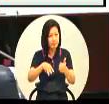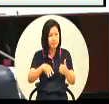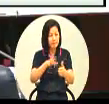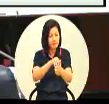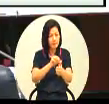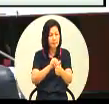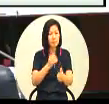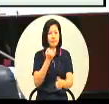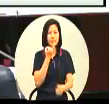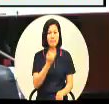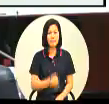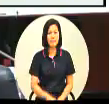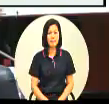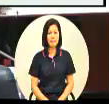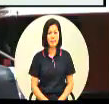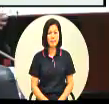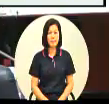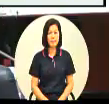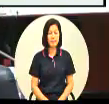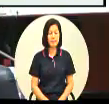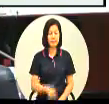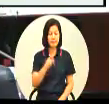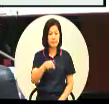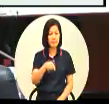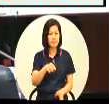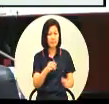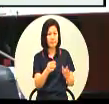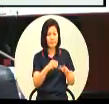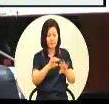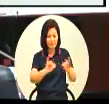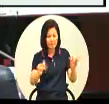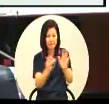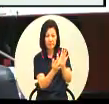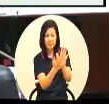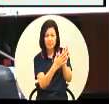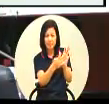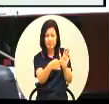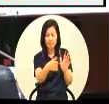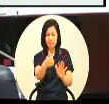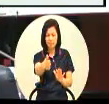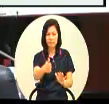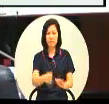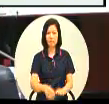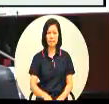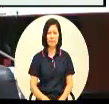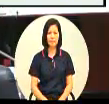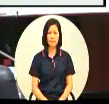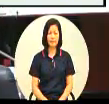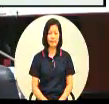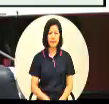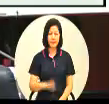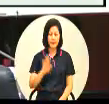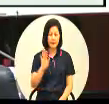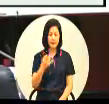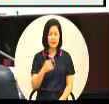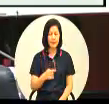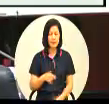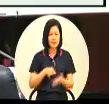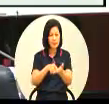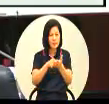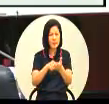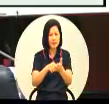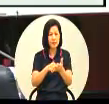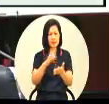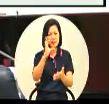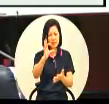习。所以这个地标是非常非常棒的地方。但是啊，俺竟然要争取一个公共